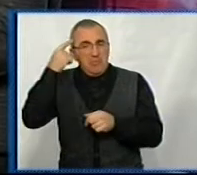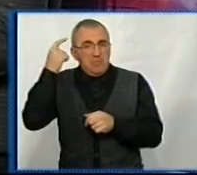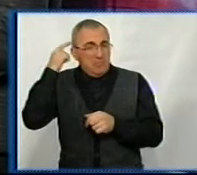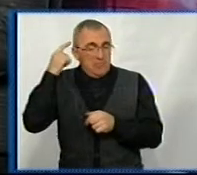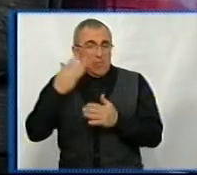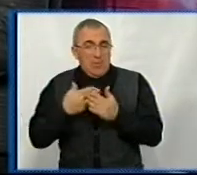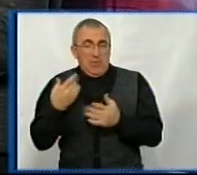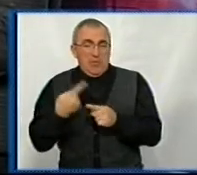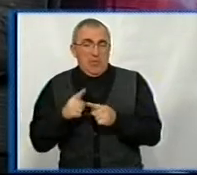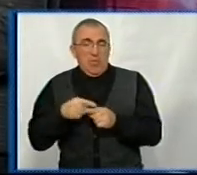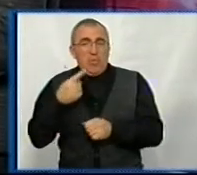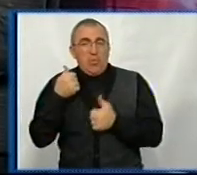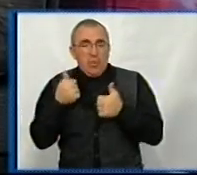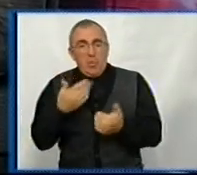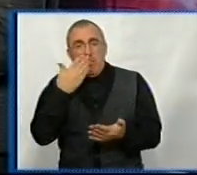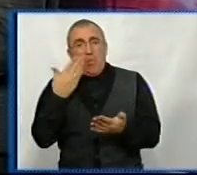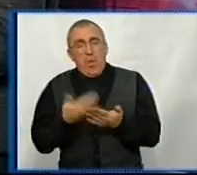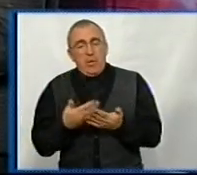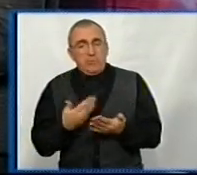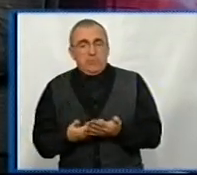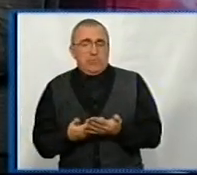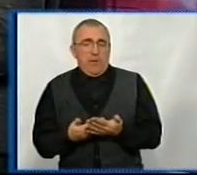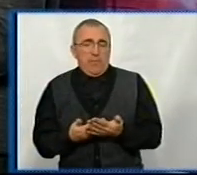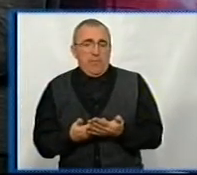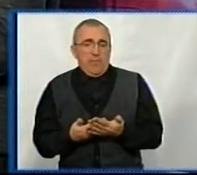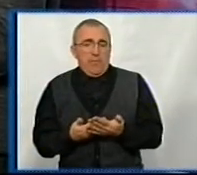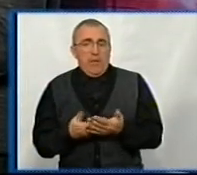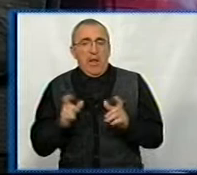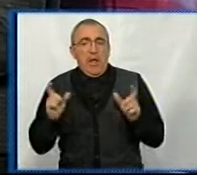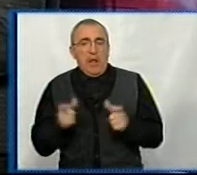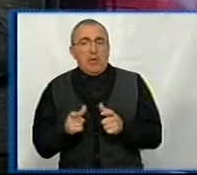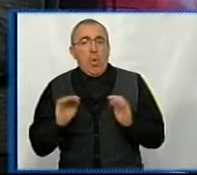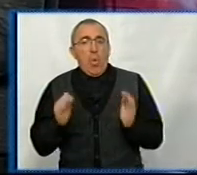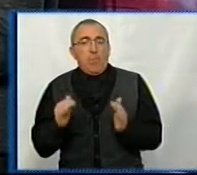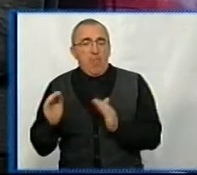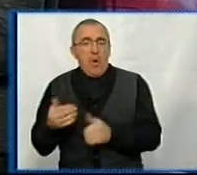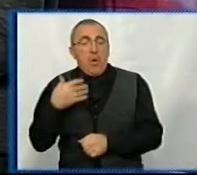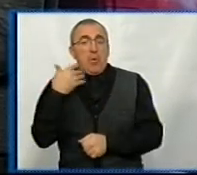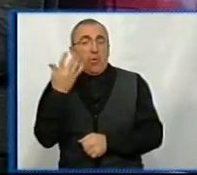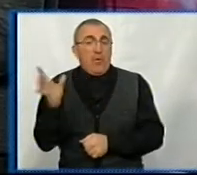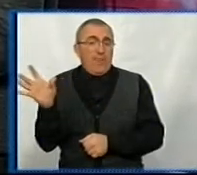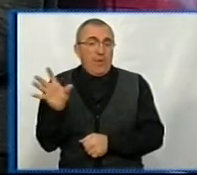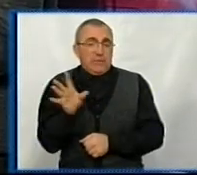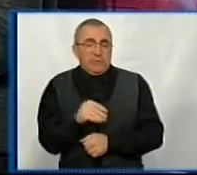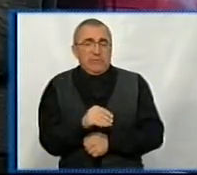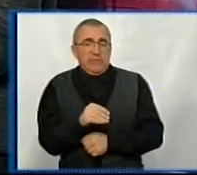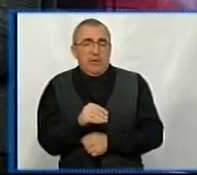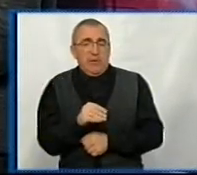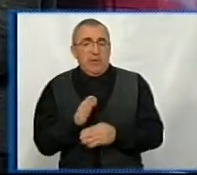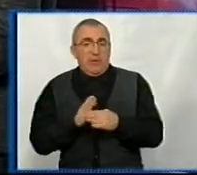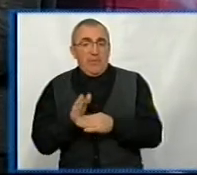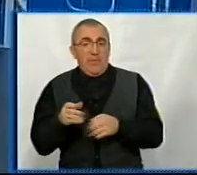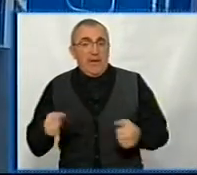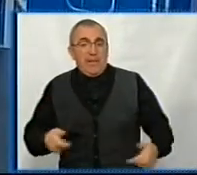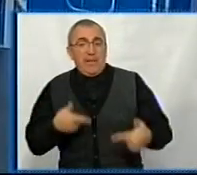нашому суспільстві. От дуже добре показав карантинні обмеження, коли всі пішли на